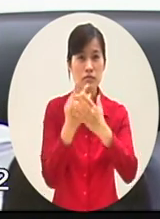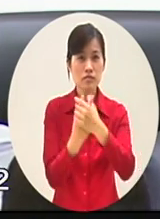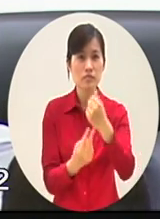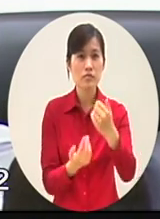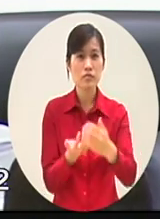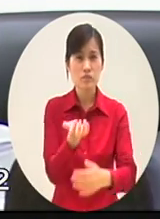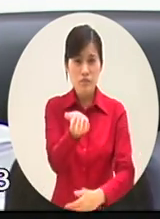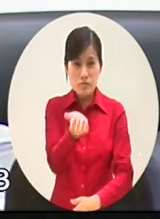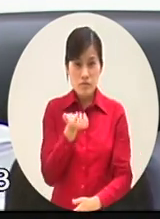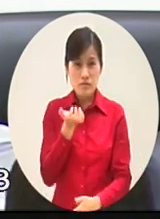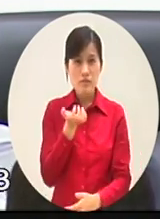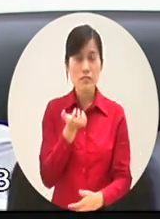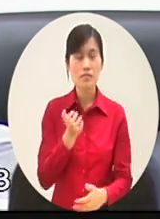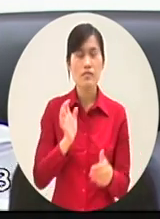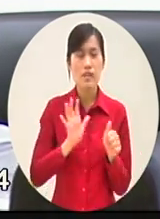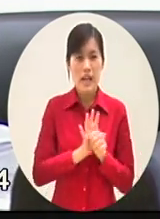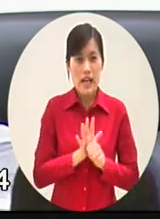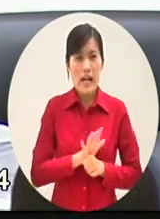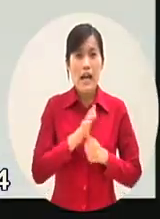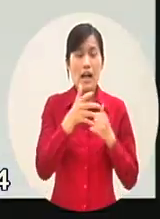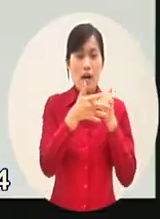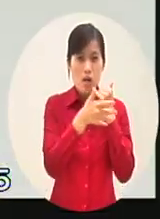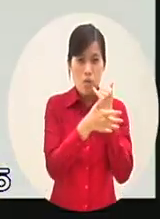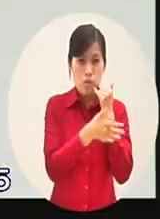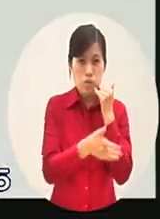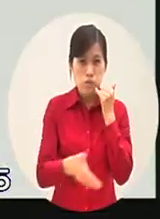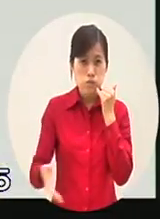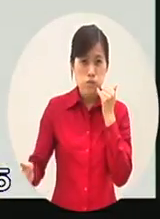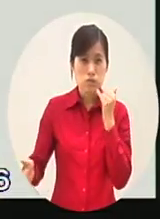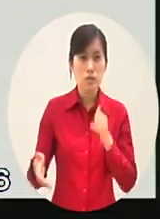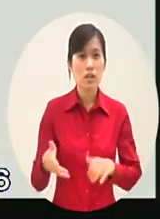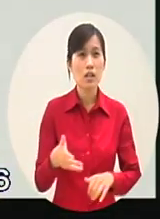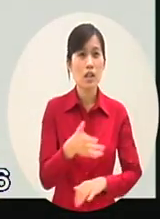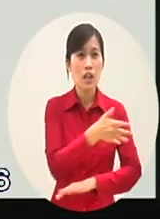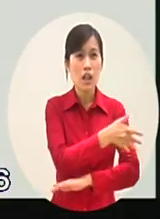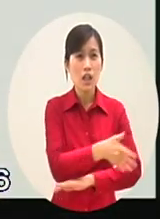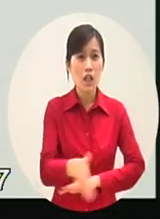项爱河源头，就是那个北屋社区的景观计划哈、哦。